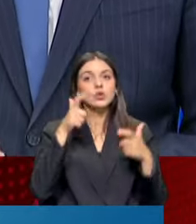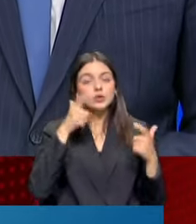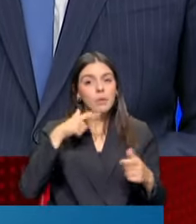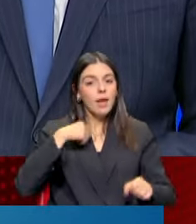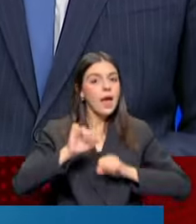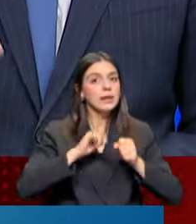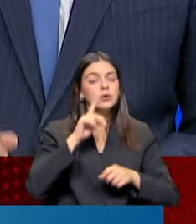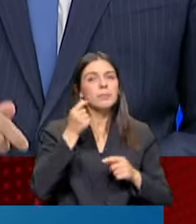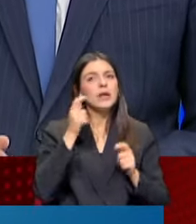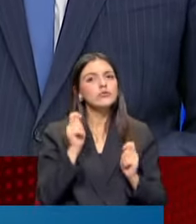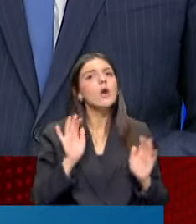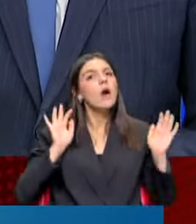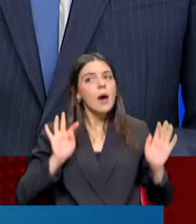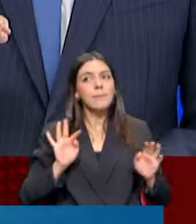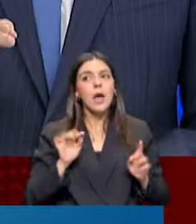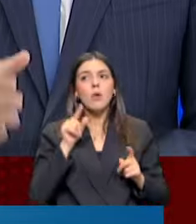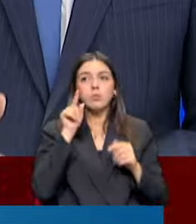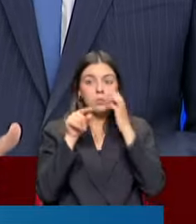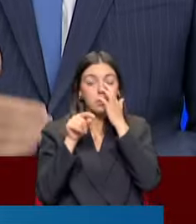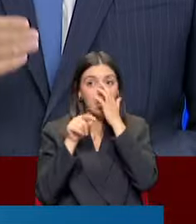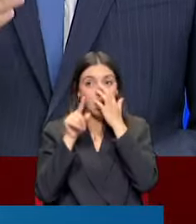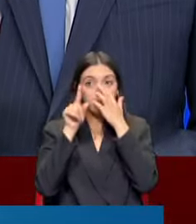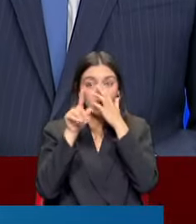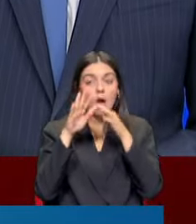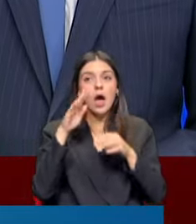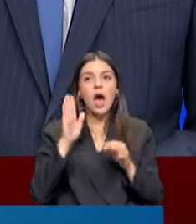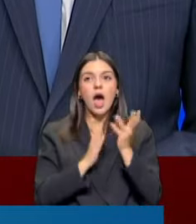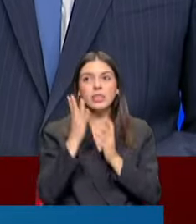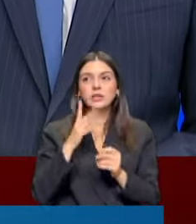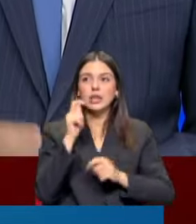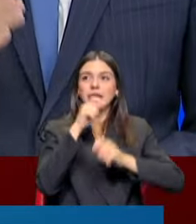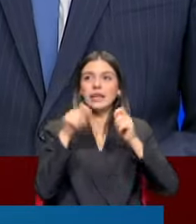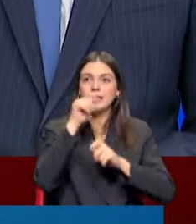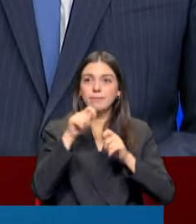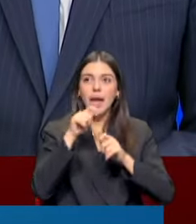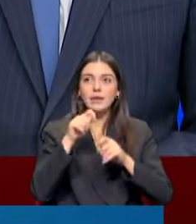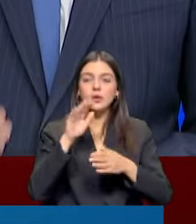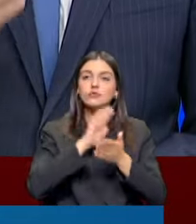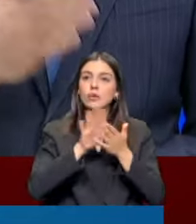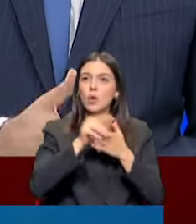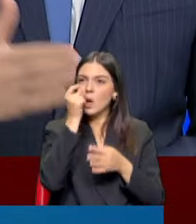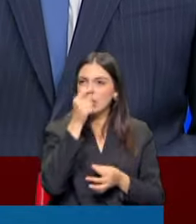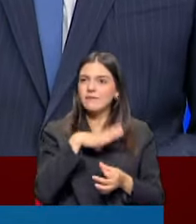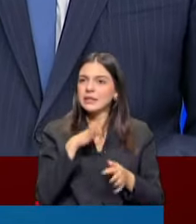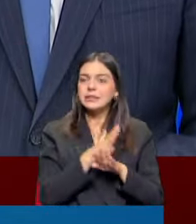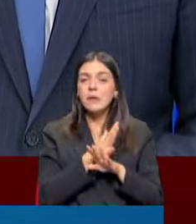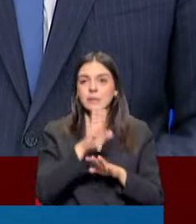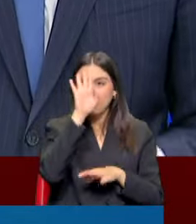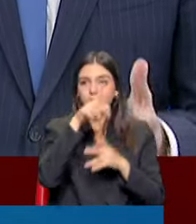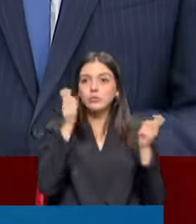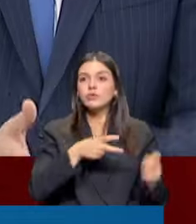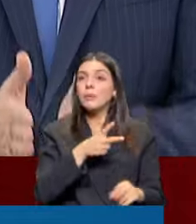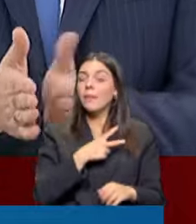var ama biraz önce söyledim. Bu arada Ataşehir'in imar sorunlarının çözülmesi gibi kolaylıkları da var. Çünkü İstanbul Büyükşehir Belediyesi